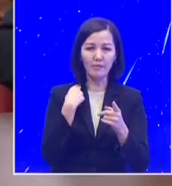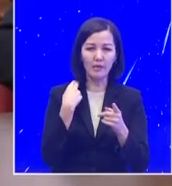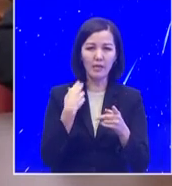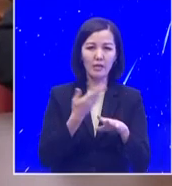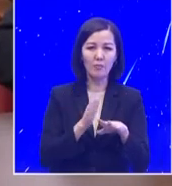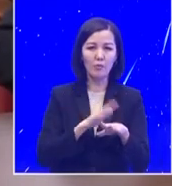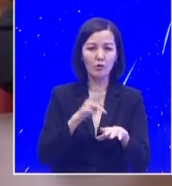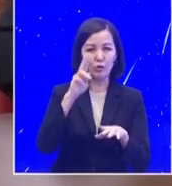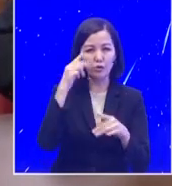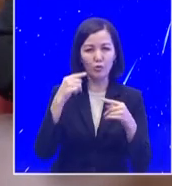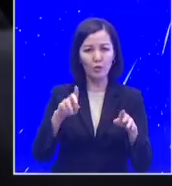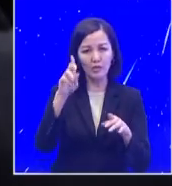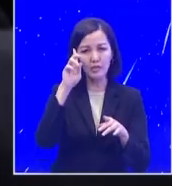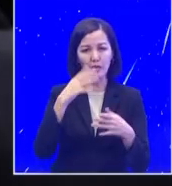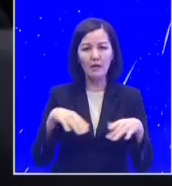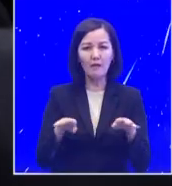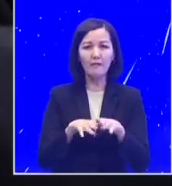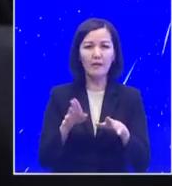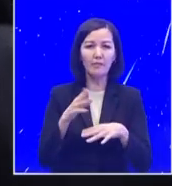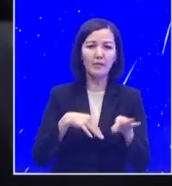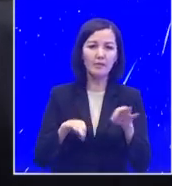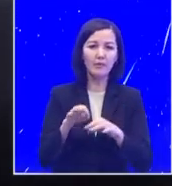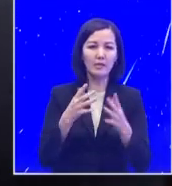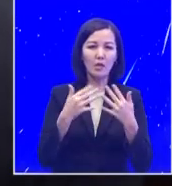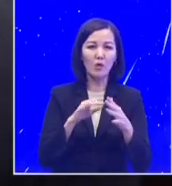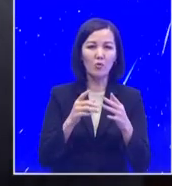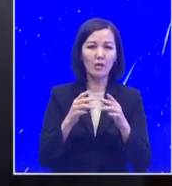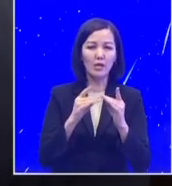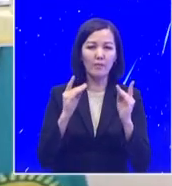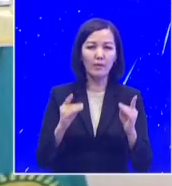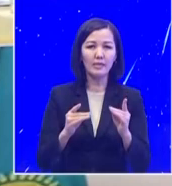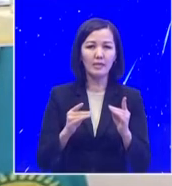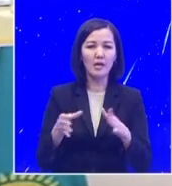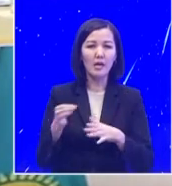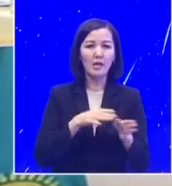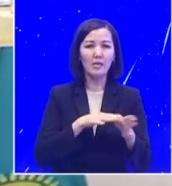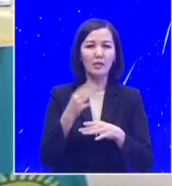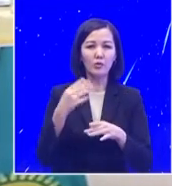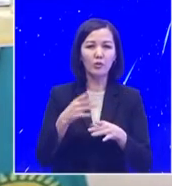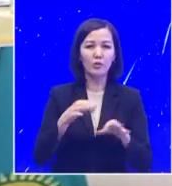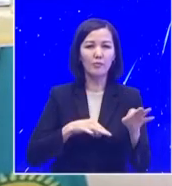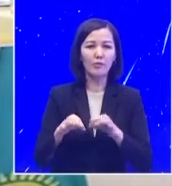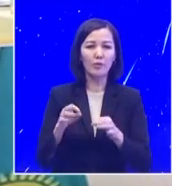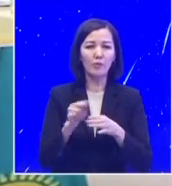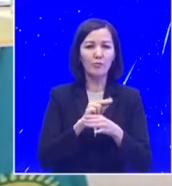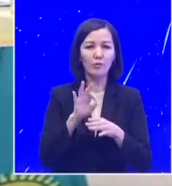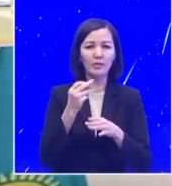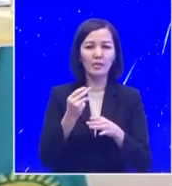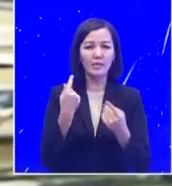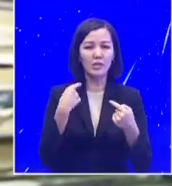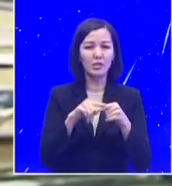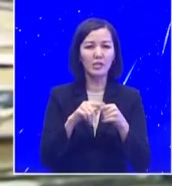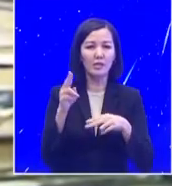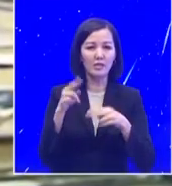и других стран. Также в рамках спецпроекта «Аул Ель-Бесыга» в 7 районах области реализуется 44 проекта по ремонту социальной